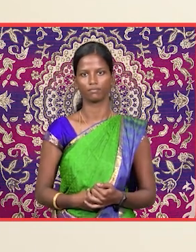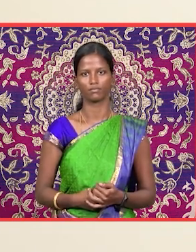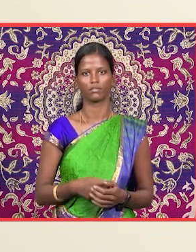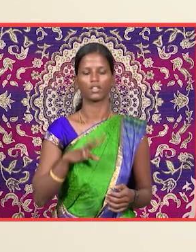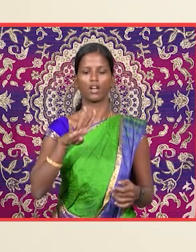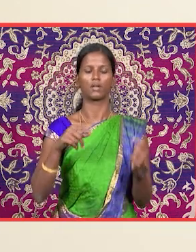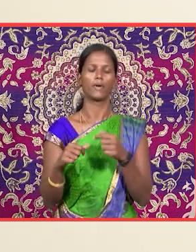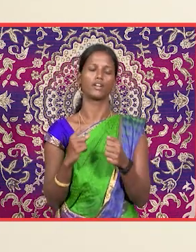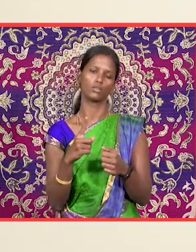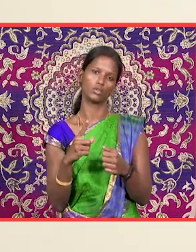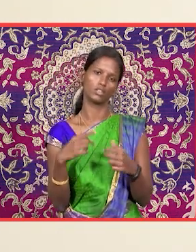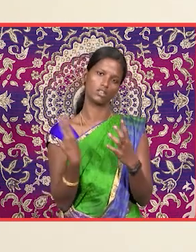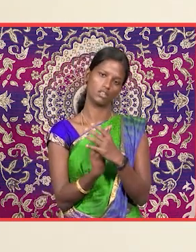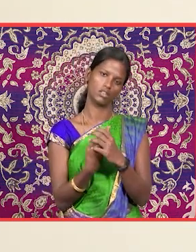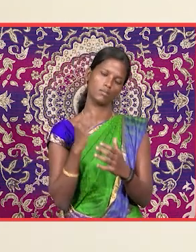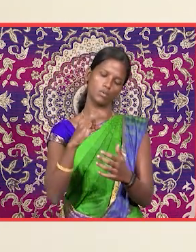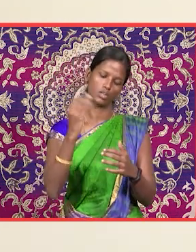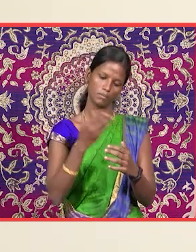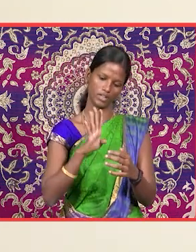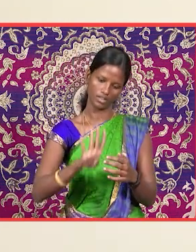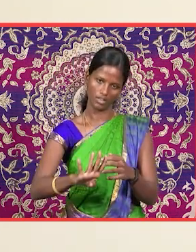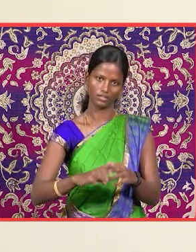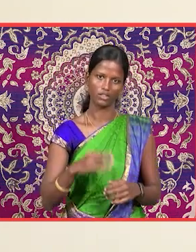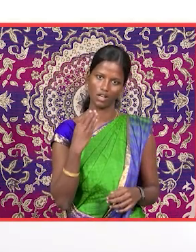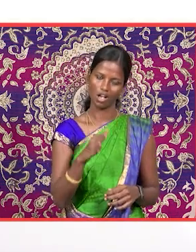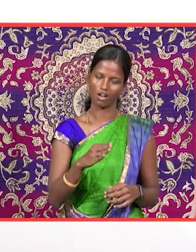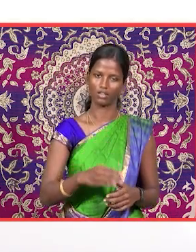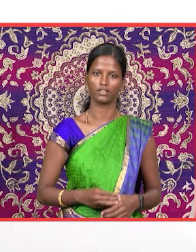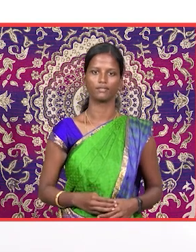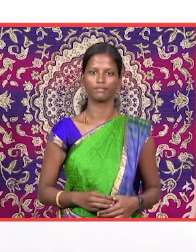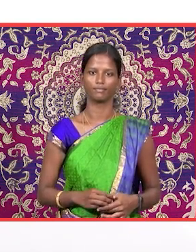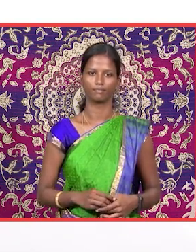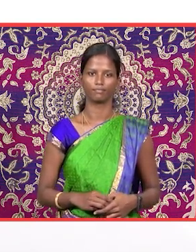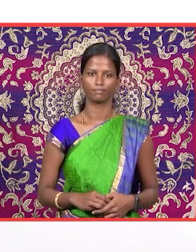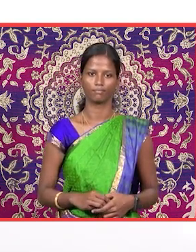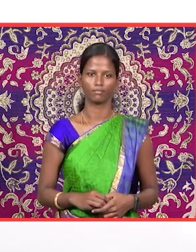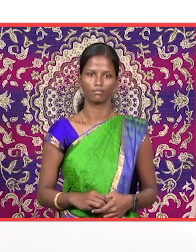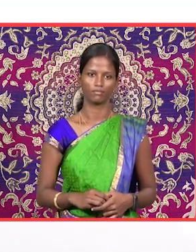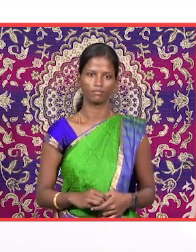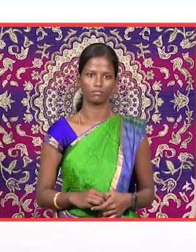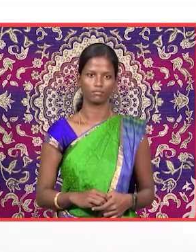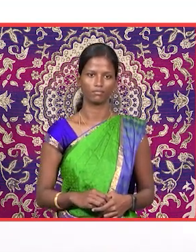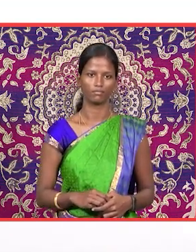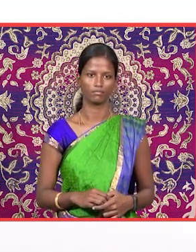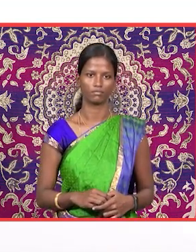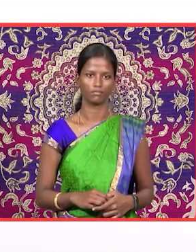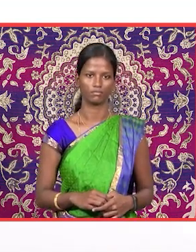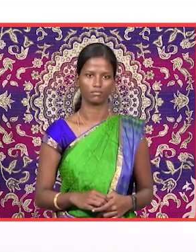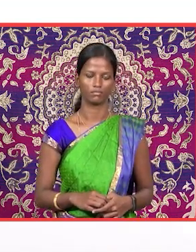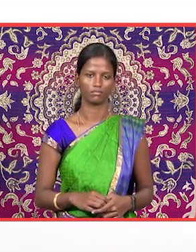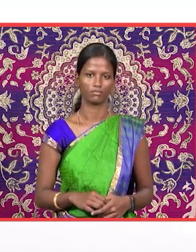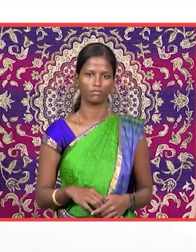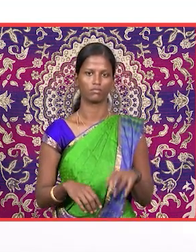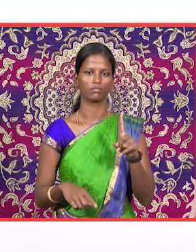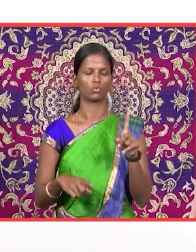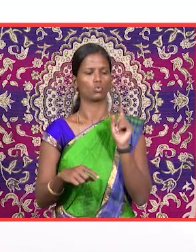1/1 = 1. அப்போ 4 1 போச்சுன்னா 3/4. ஒரு முழு எண்ணும் ஒரு பின்னமும் இருந்தால்